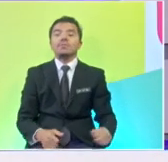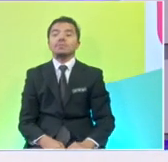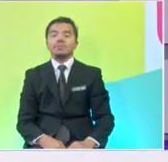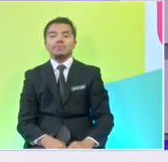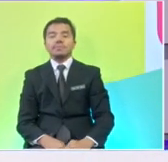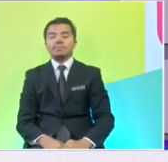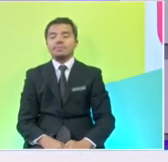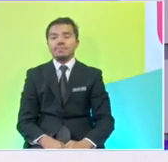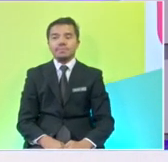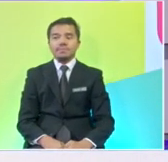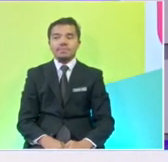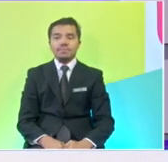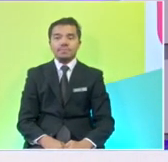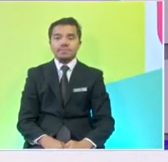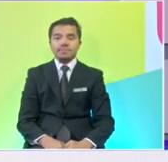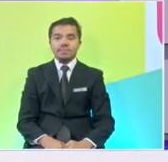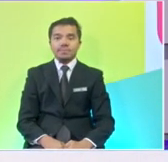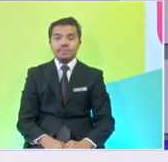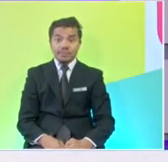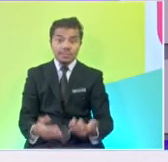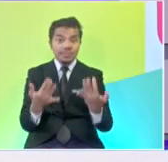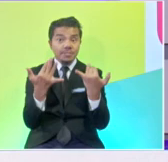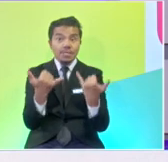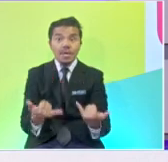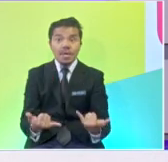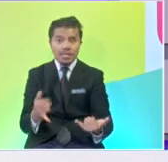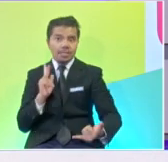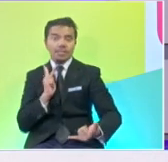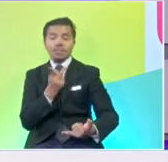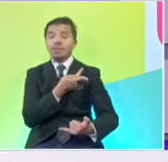pula satu es krimnya sangat menarik